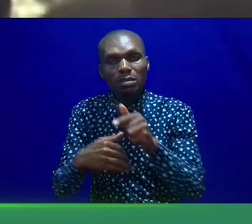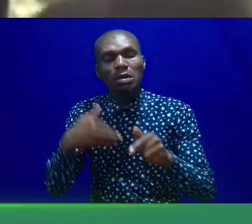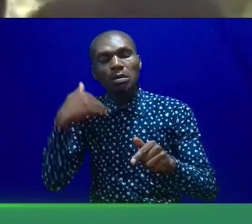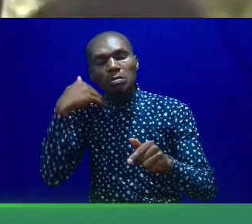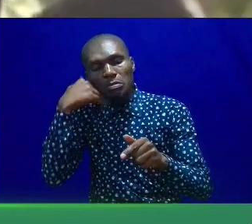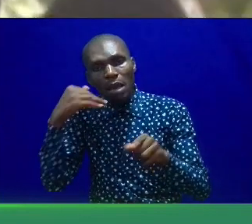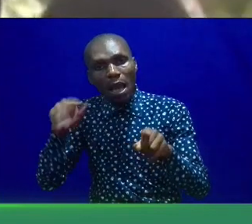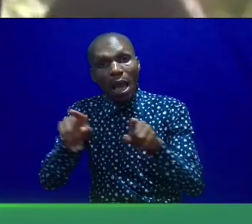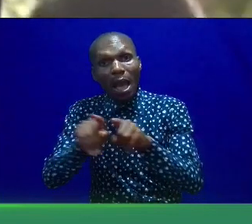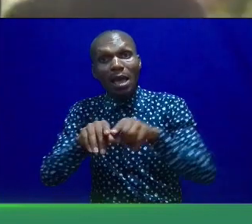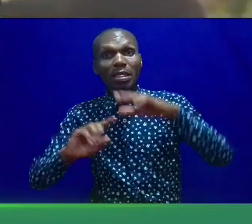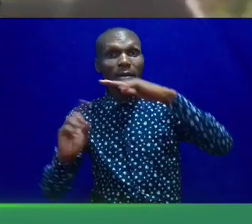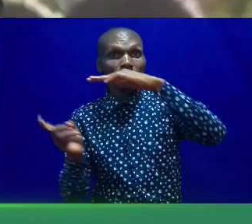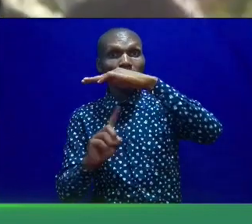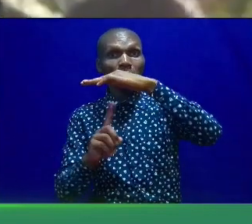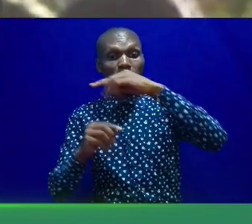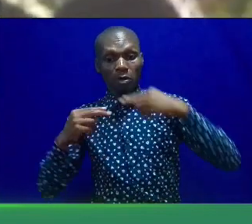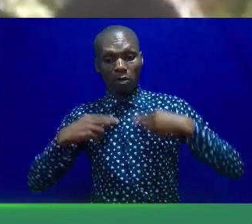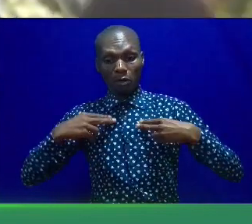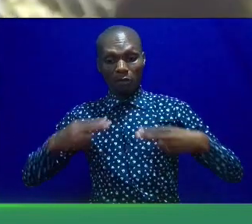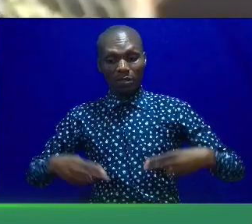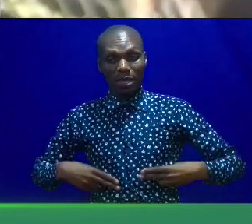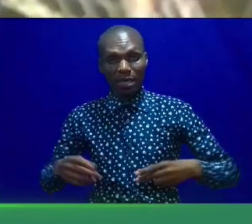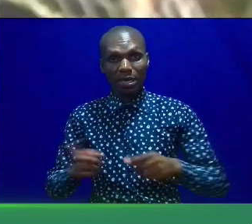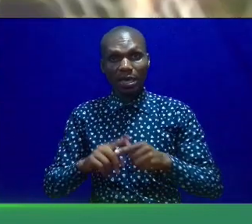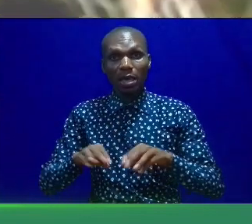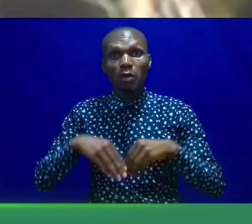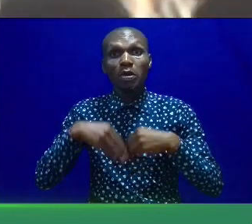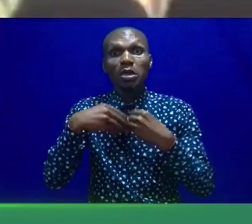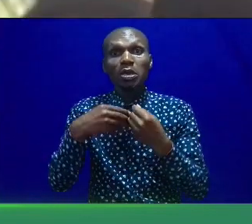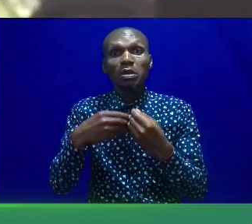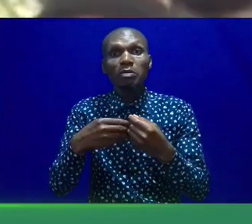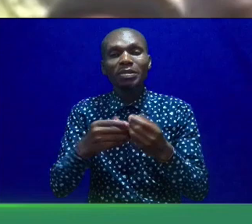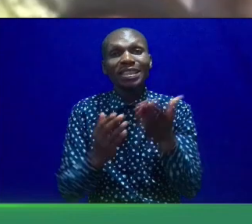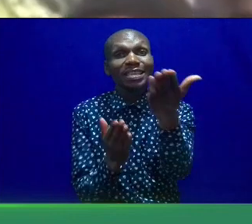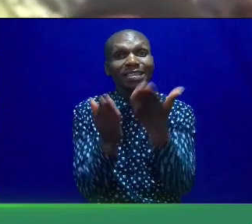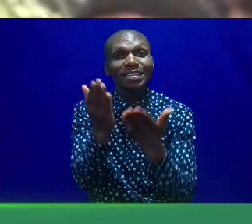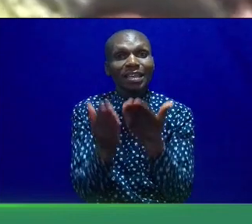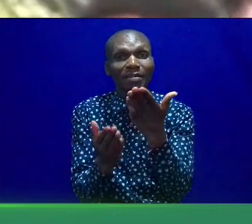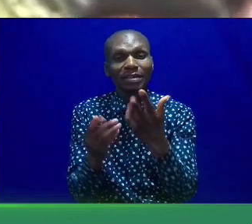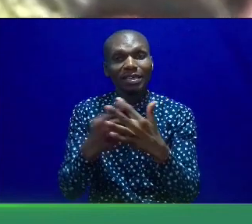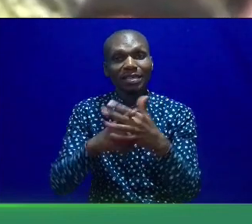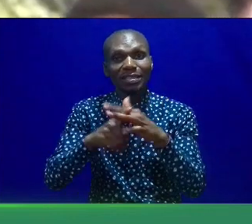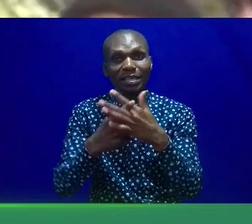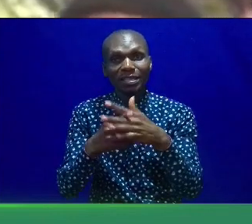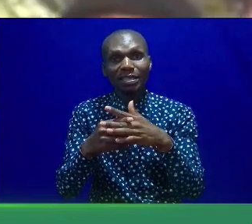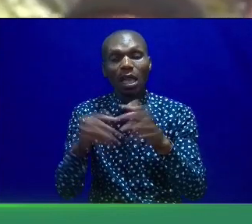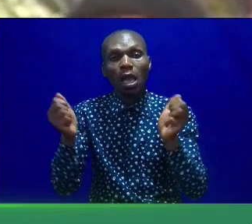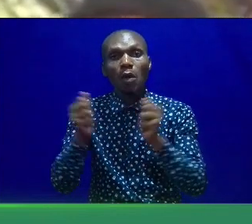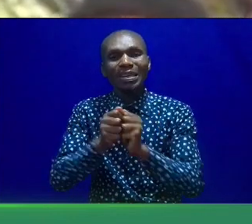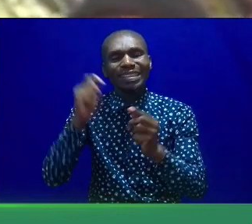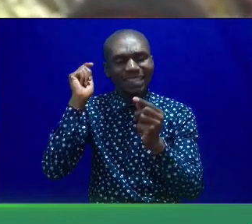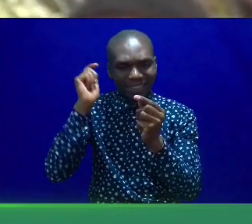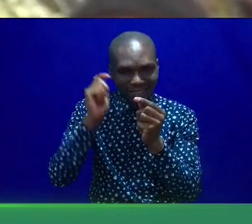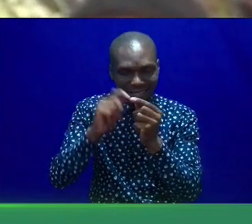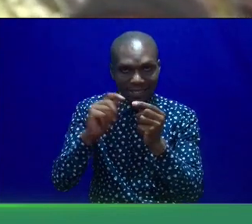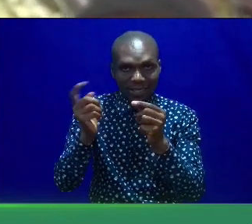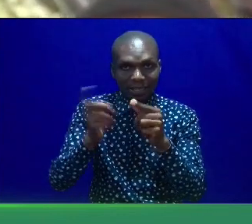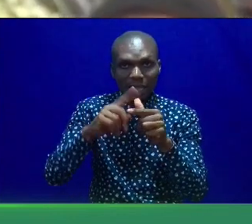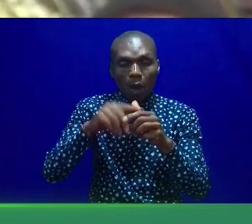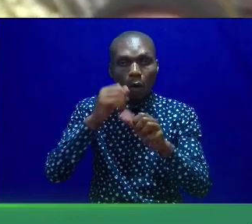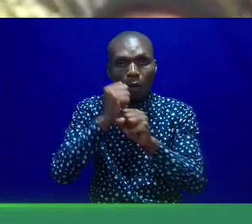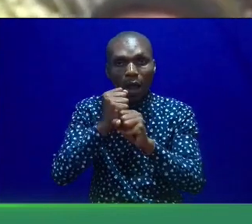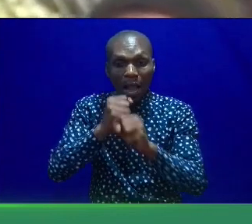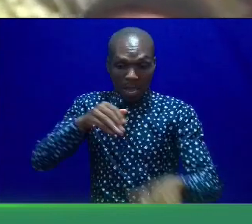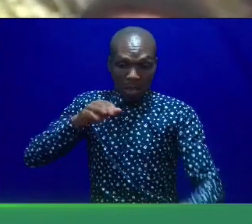kama wizara ya afya tukipatiana our services kutokea hali ya kupima kushughulikia